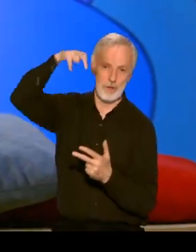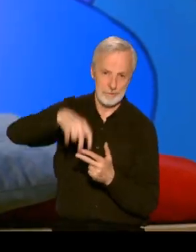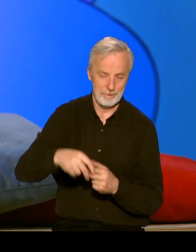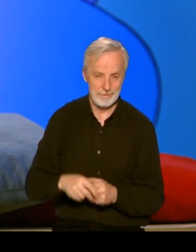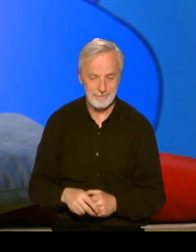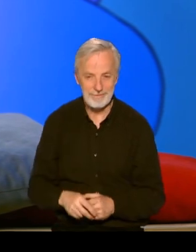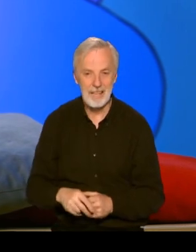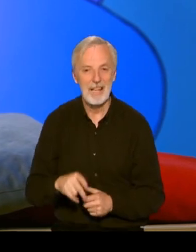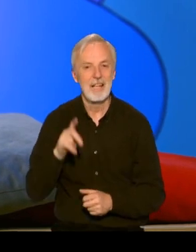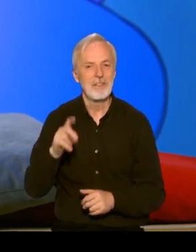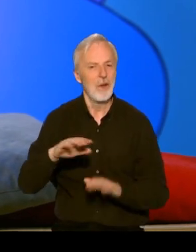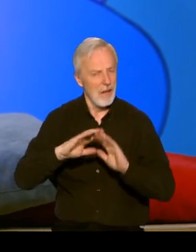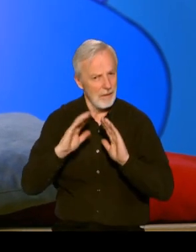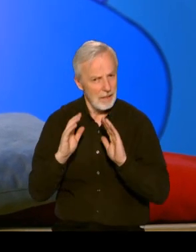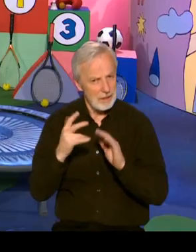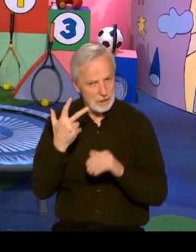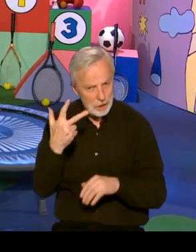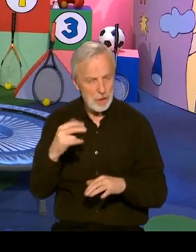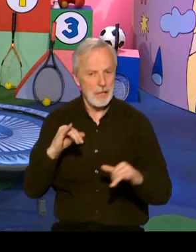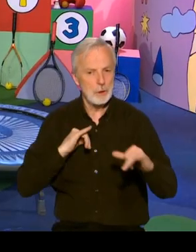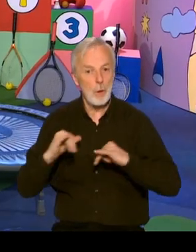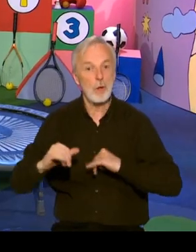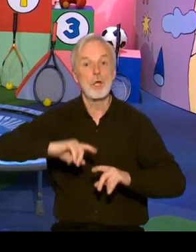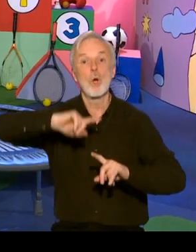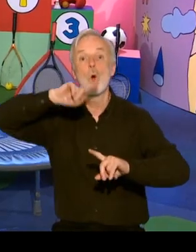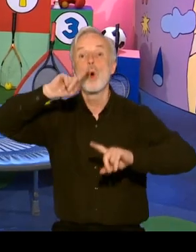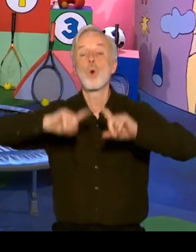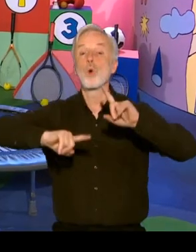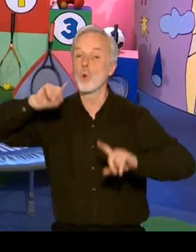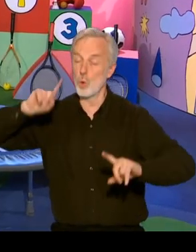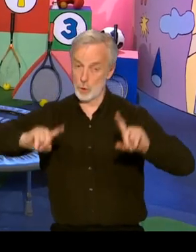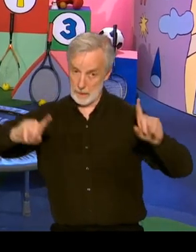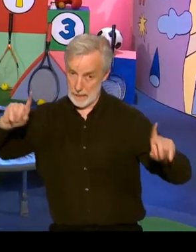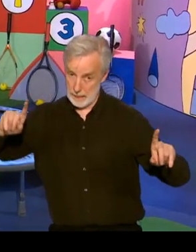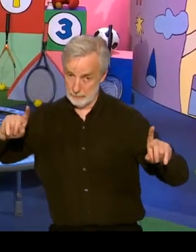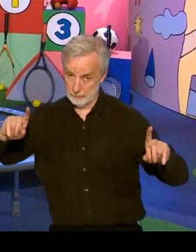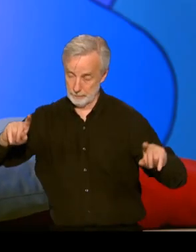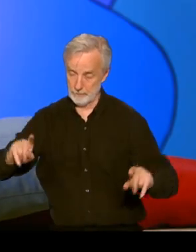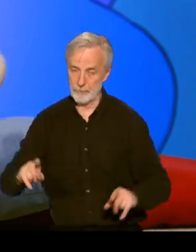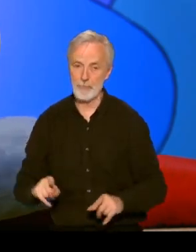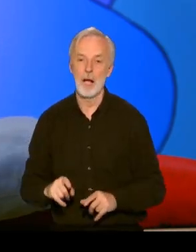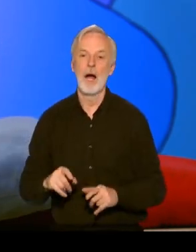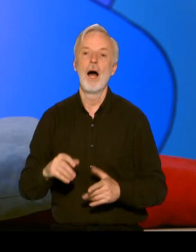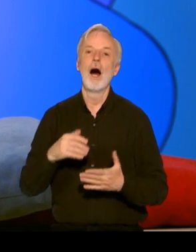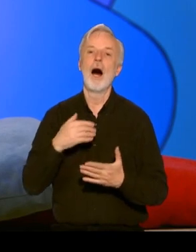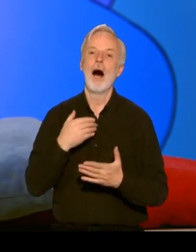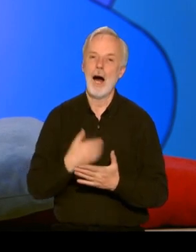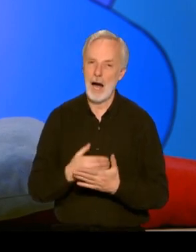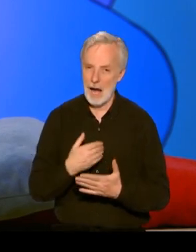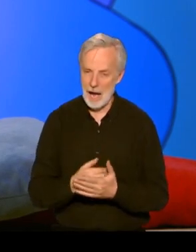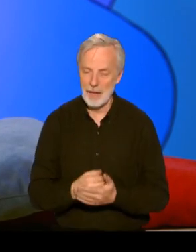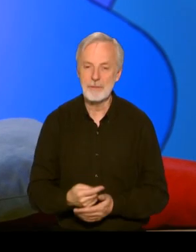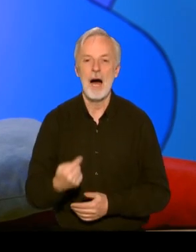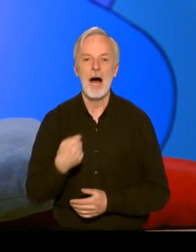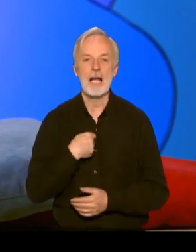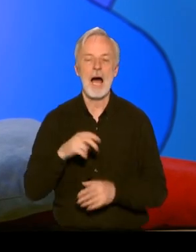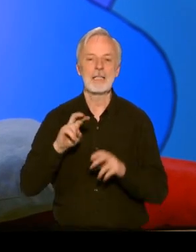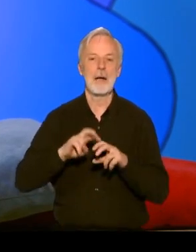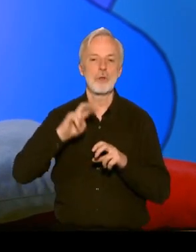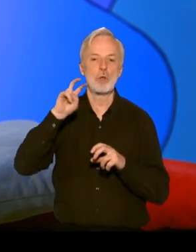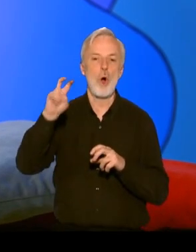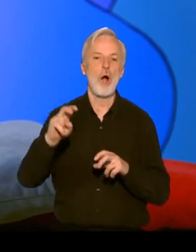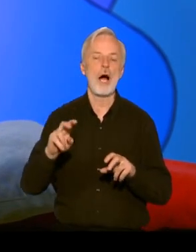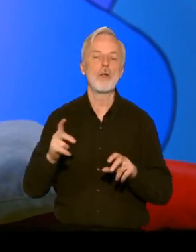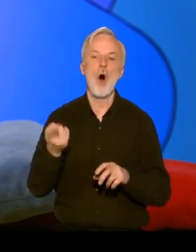Říkám, že jsou to všechno tři různé sporty. A proto já jsem školkový skokan. Vážně,